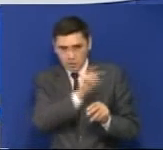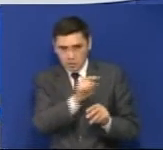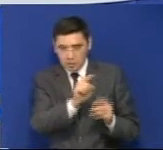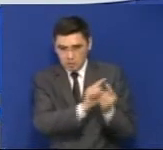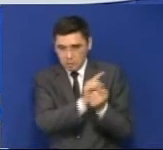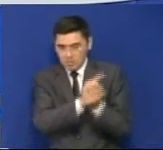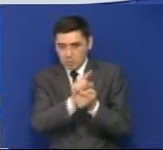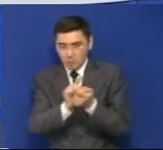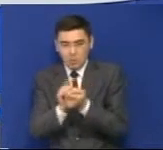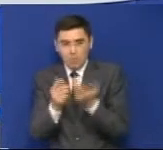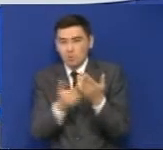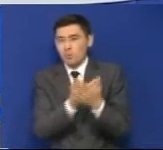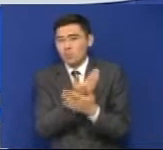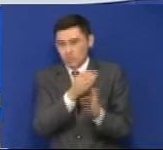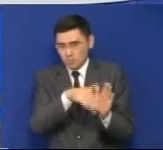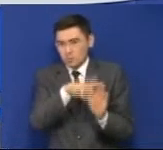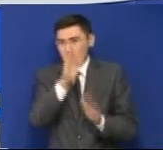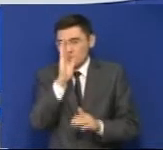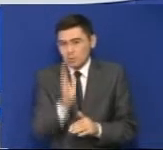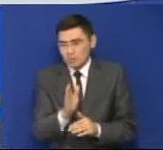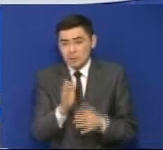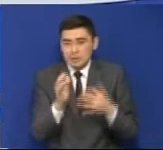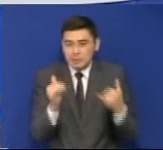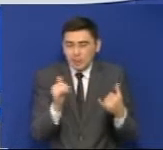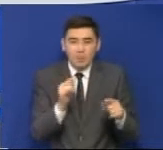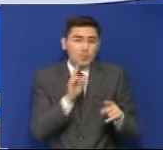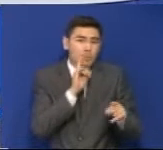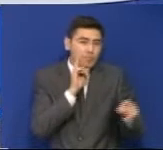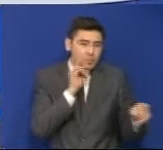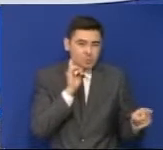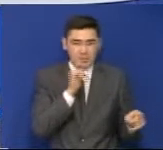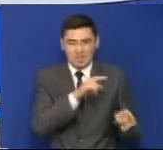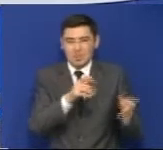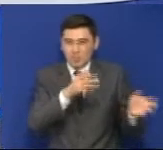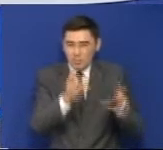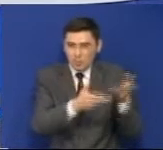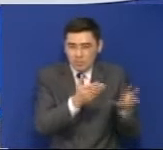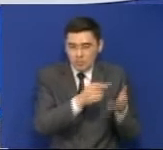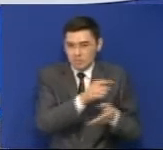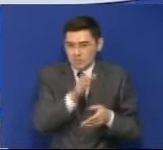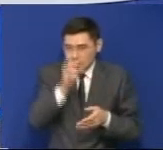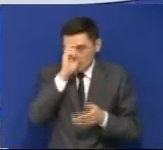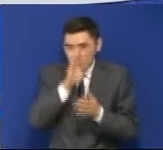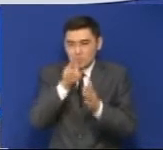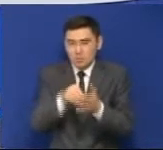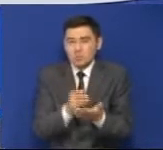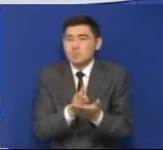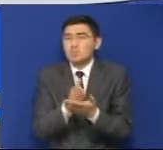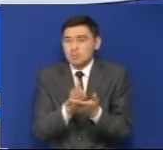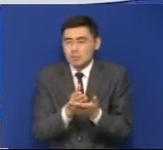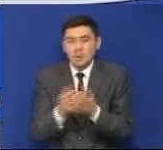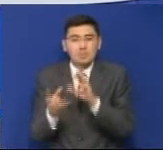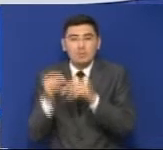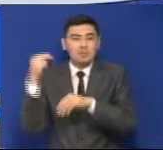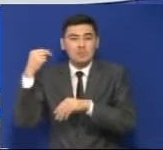Мемлекеттік қызметке жоғары деңгейде білікті қазіргі заманға сай жастарды тартуға жет жастарды қолдау аясында президенттің бастамасы